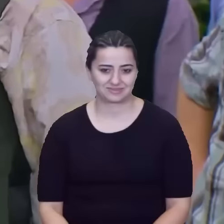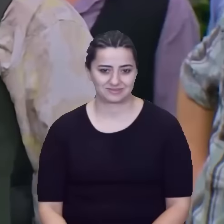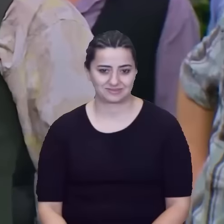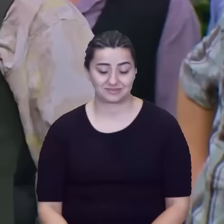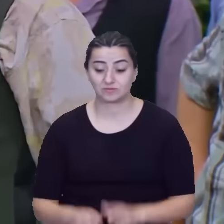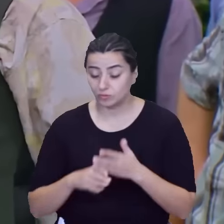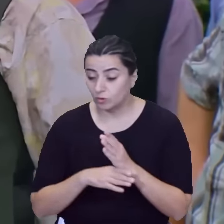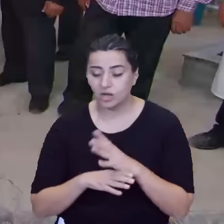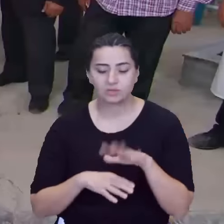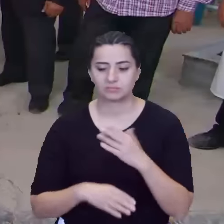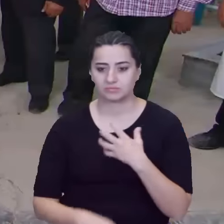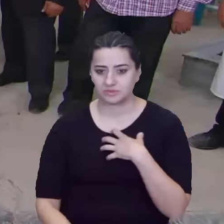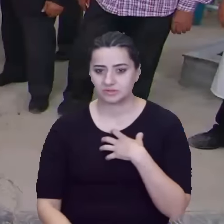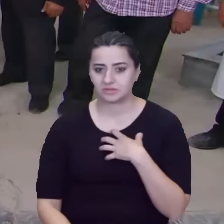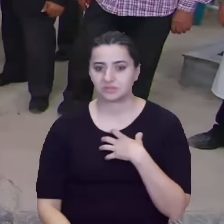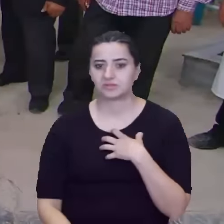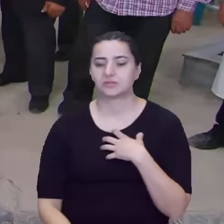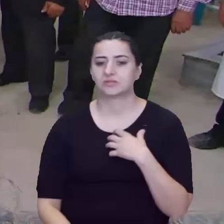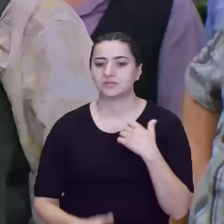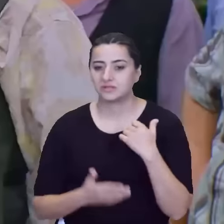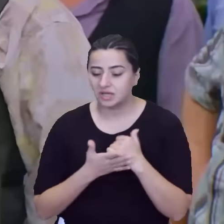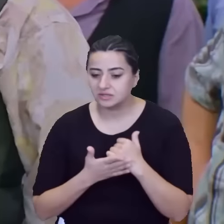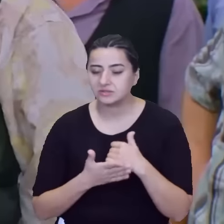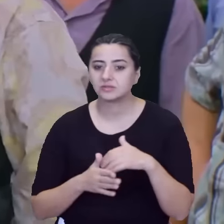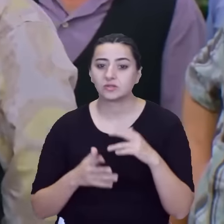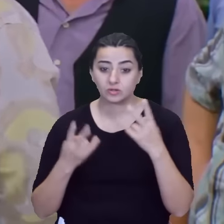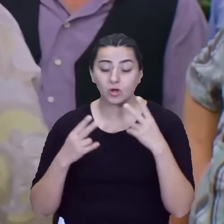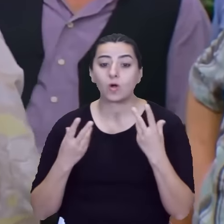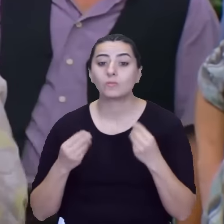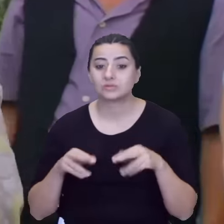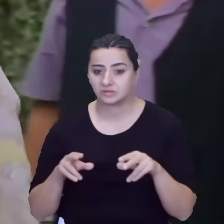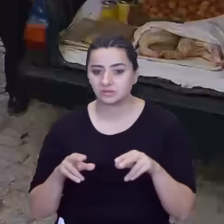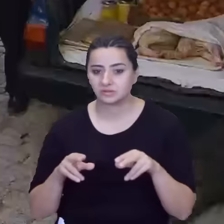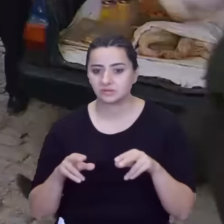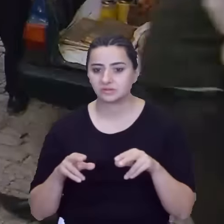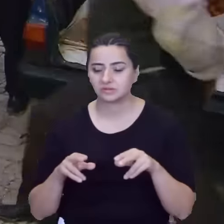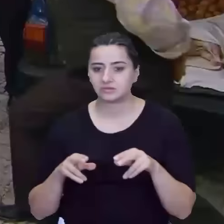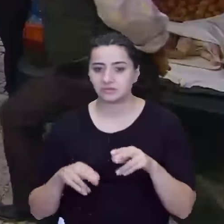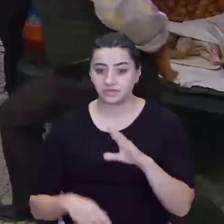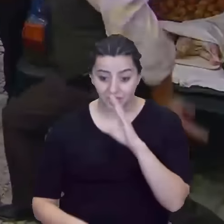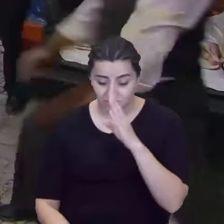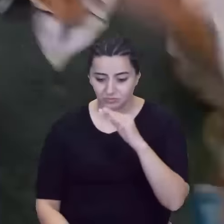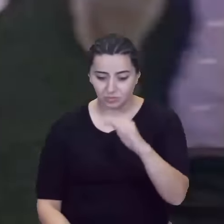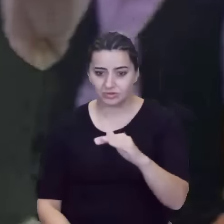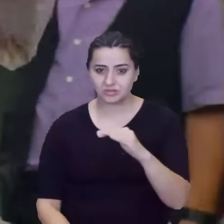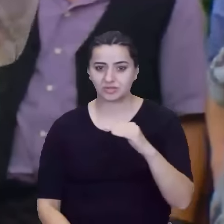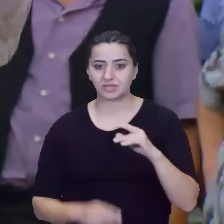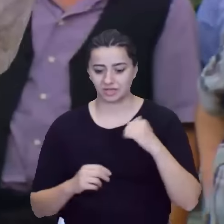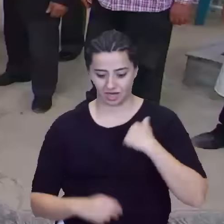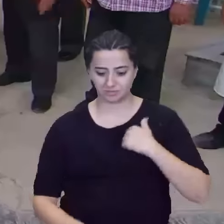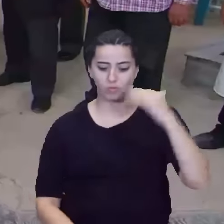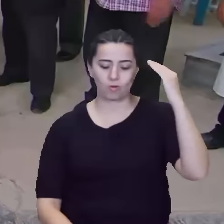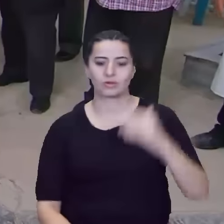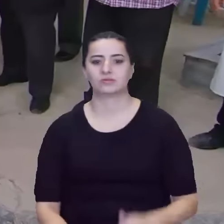Işın aslı bizdedi. Rakımı da üskehti. Göstermek gibi olmasın. Erzurum beledi. Kars beledi.